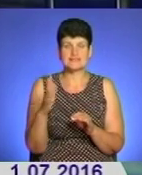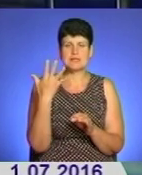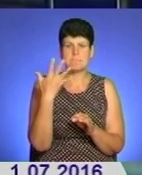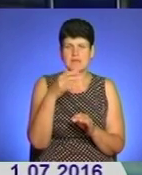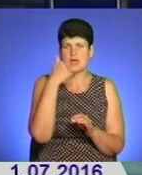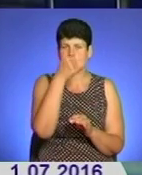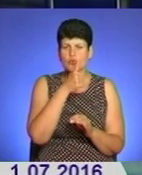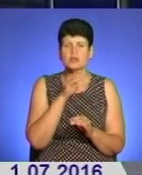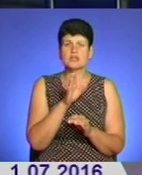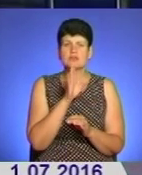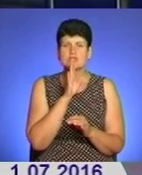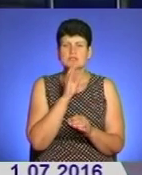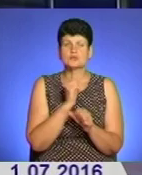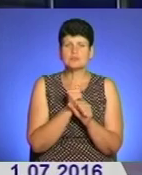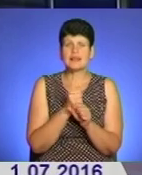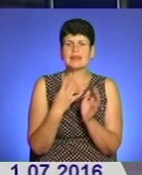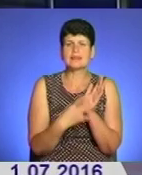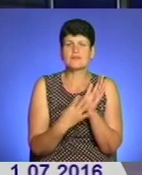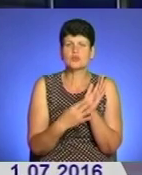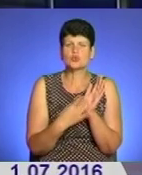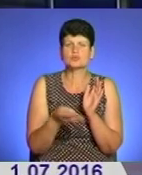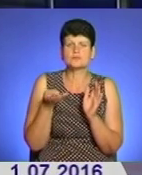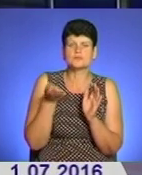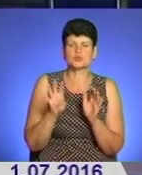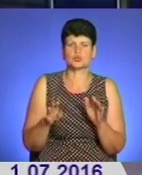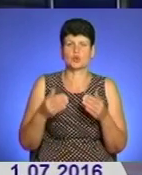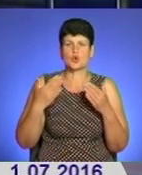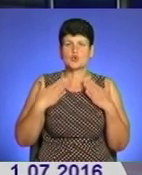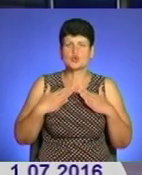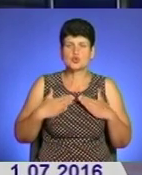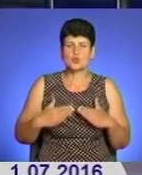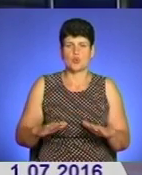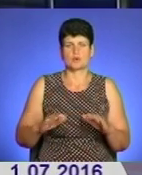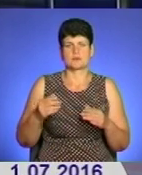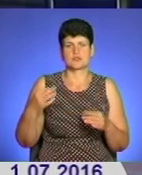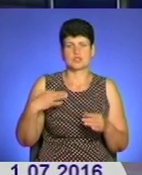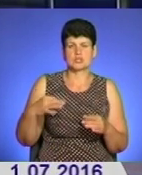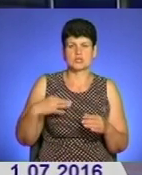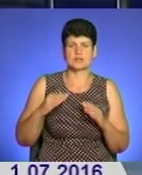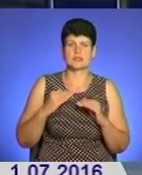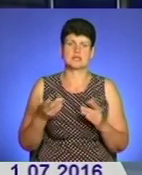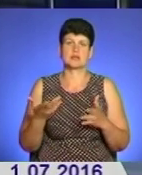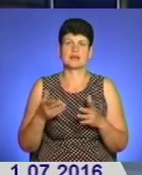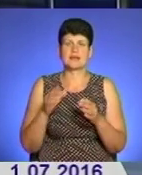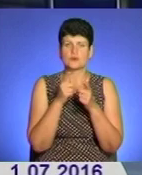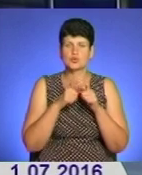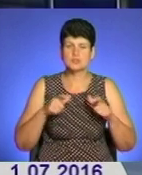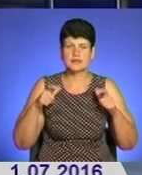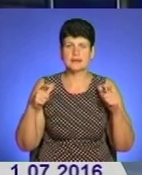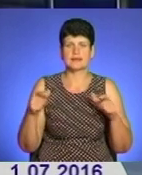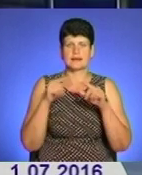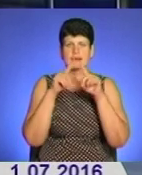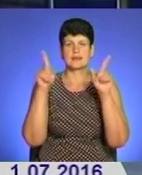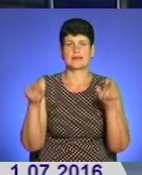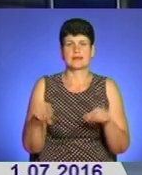дітьми створила майже 90 робіт. Серед них сорочки та сукні, картини та серветки, ікони та рушнички. Експозицію